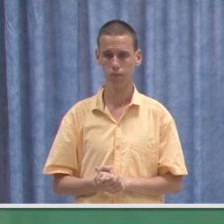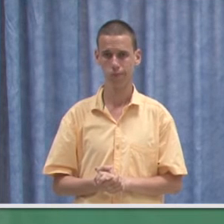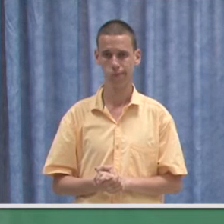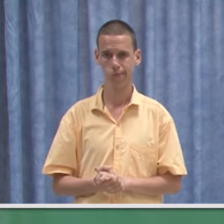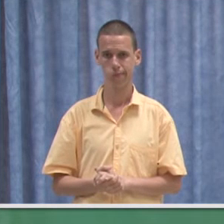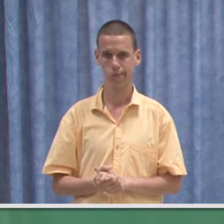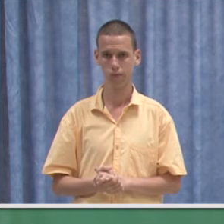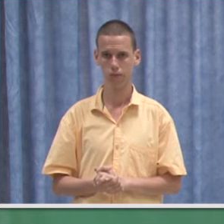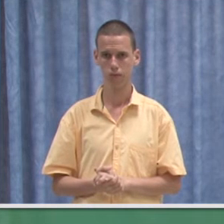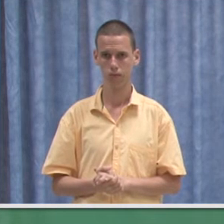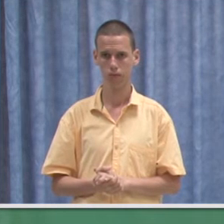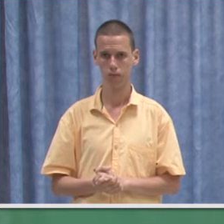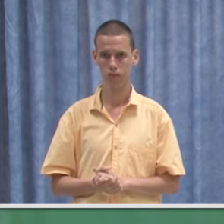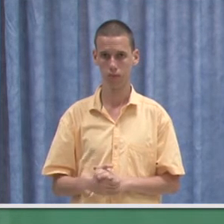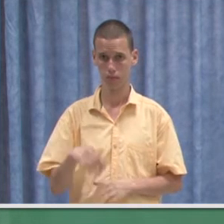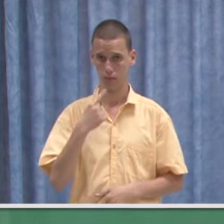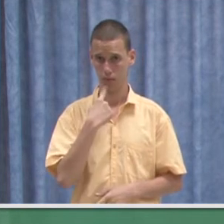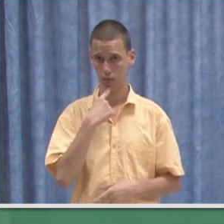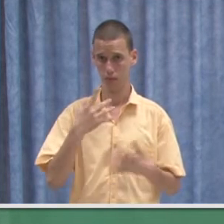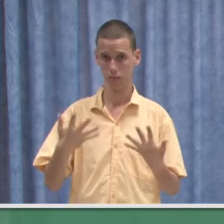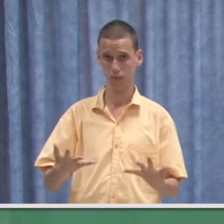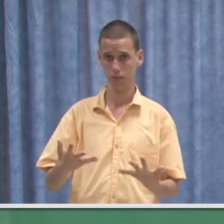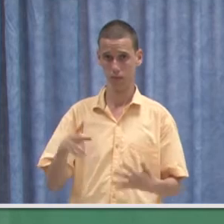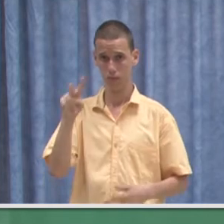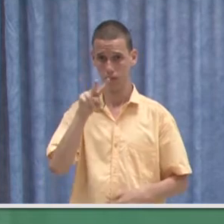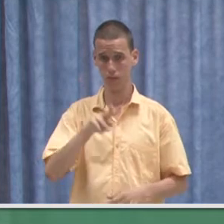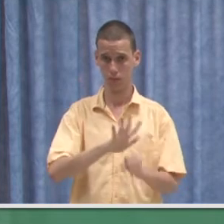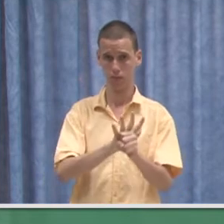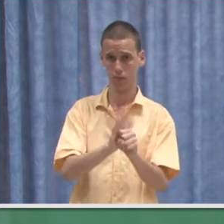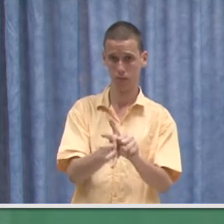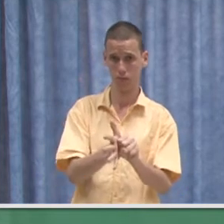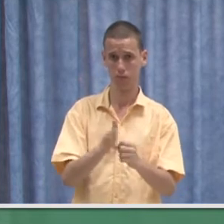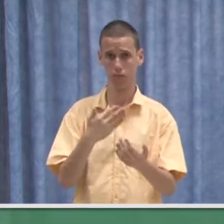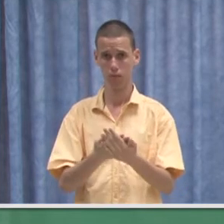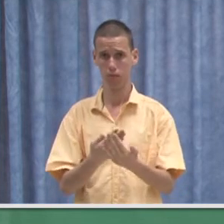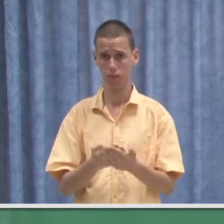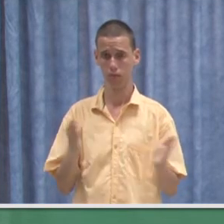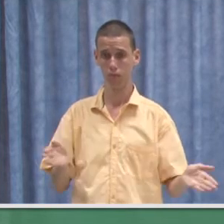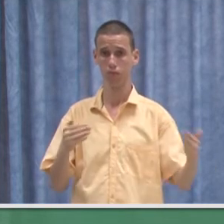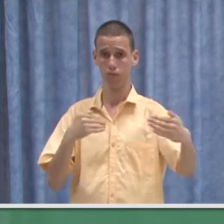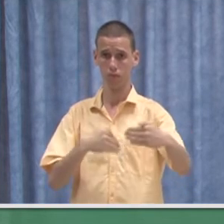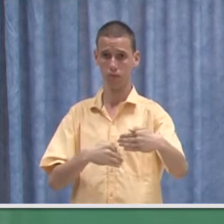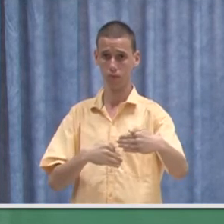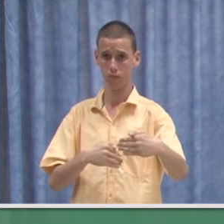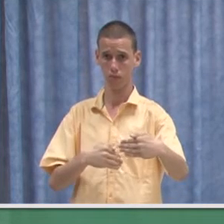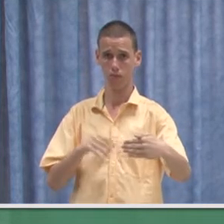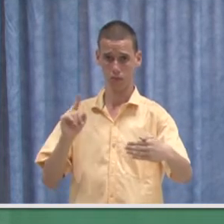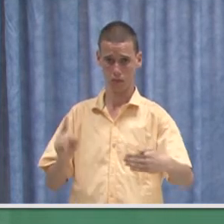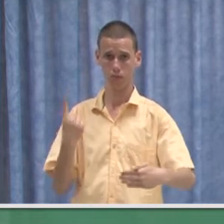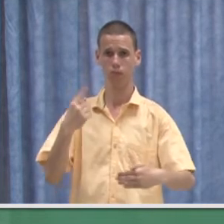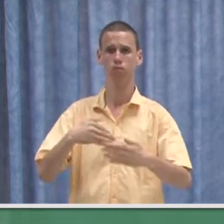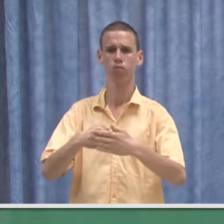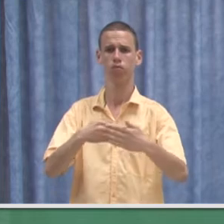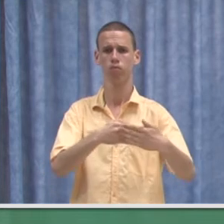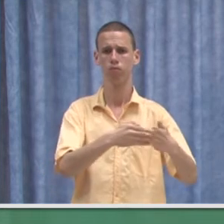ça, l'épidémie, il vient pas contrôle. Tout le monde qui se prend relax, c'est restriction pour tout le monde